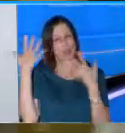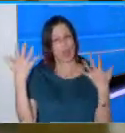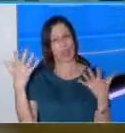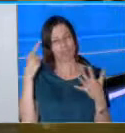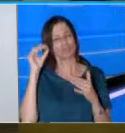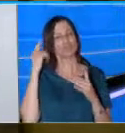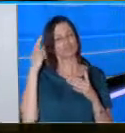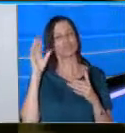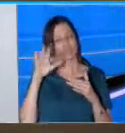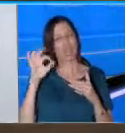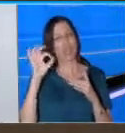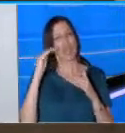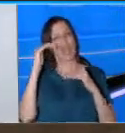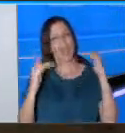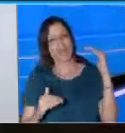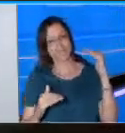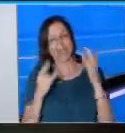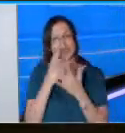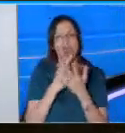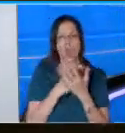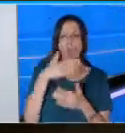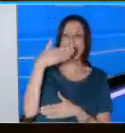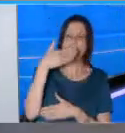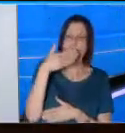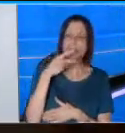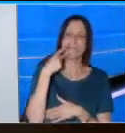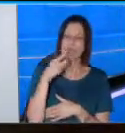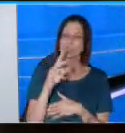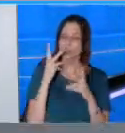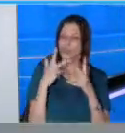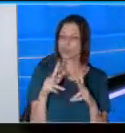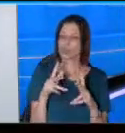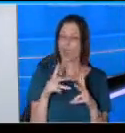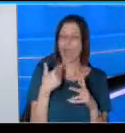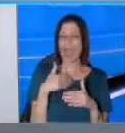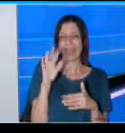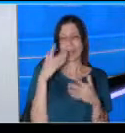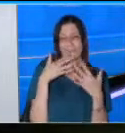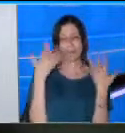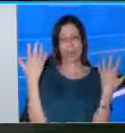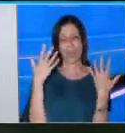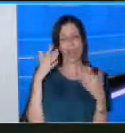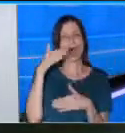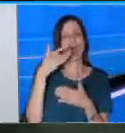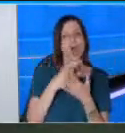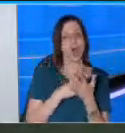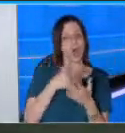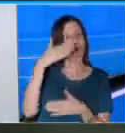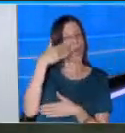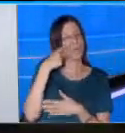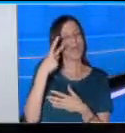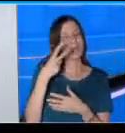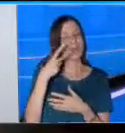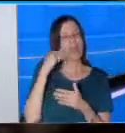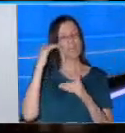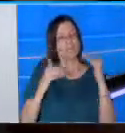אפליה ממסדית, חוק הלאום משקף את זה בצורה הכי ברורה, או חוק הלאום משקף את האפליה